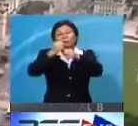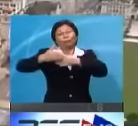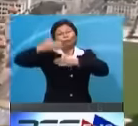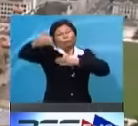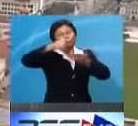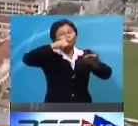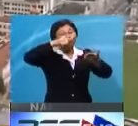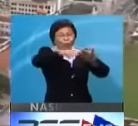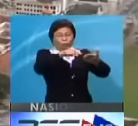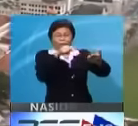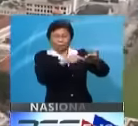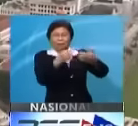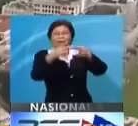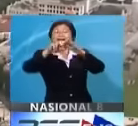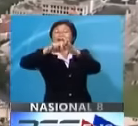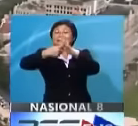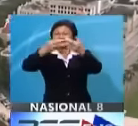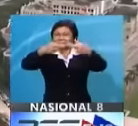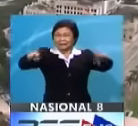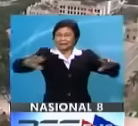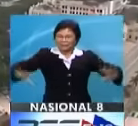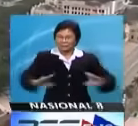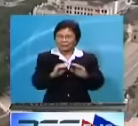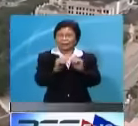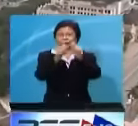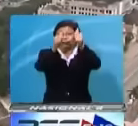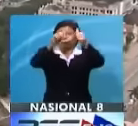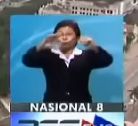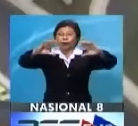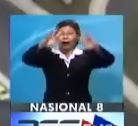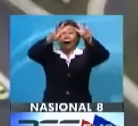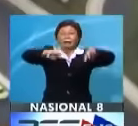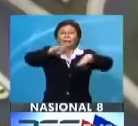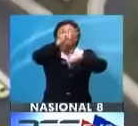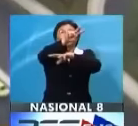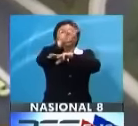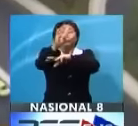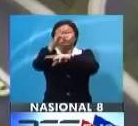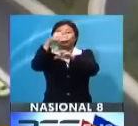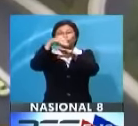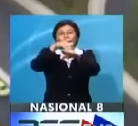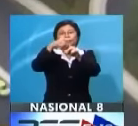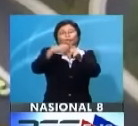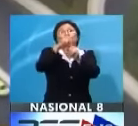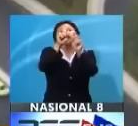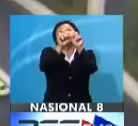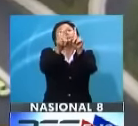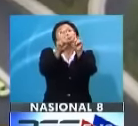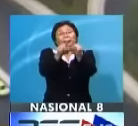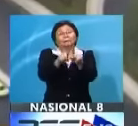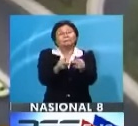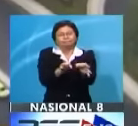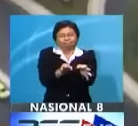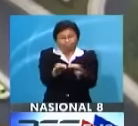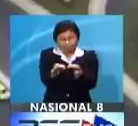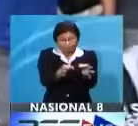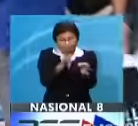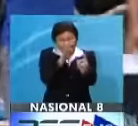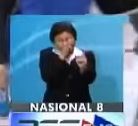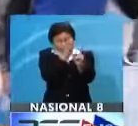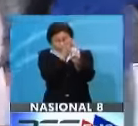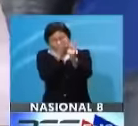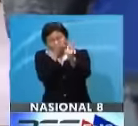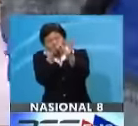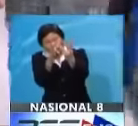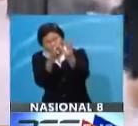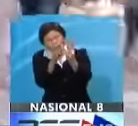Dokumen tersebut bakal dilancarkan semasa sidang kemuncak ASEAN ke-27 pada November akan datang. Turut diperjelaskan antara